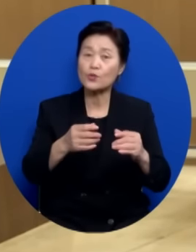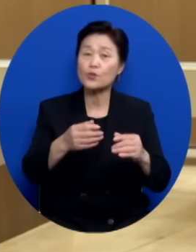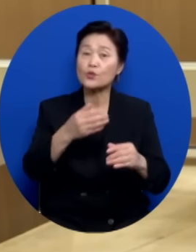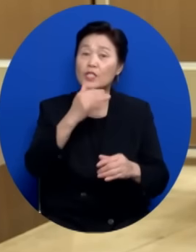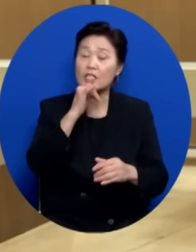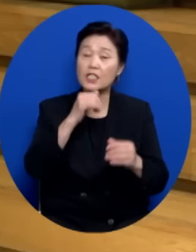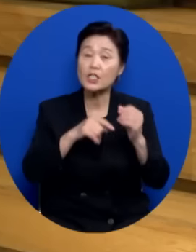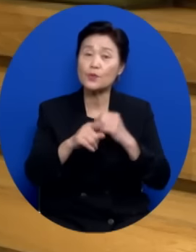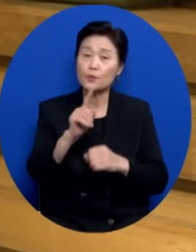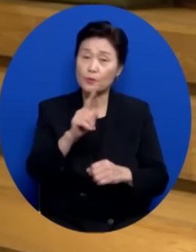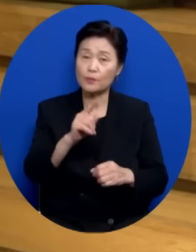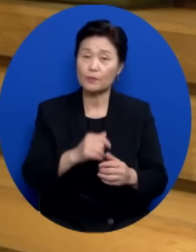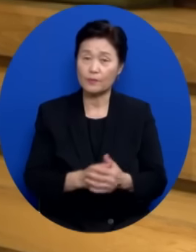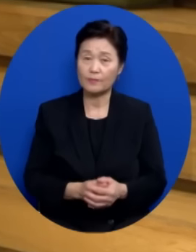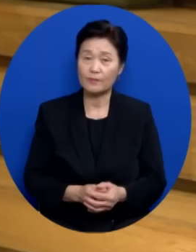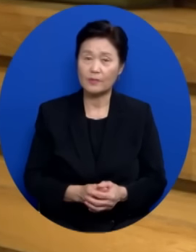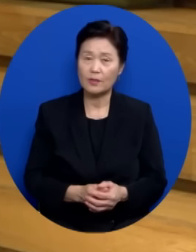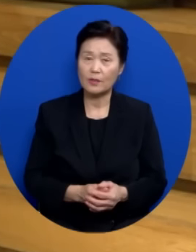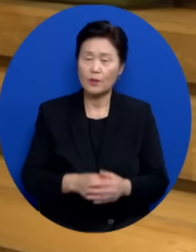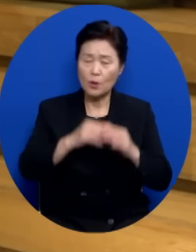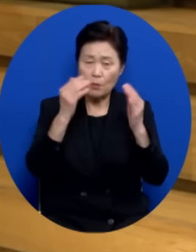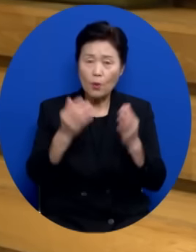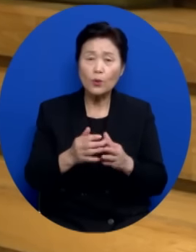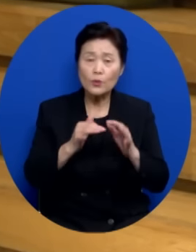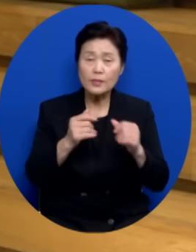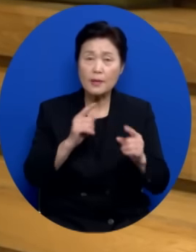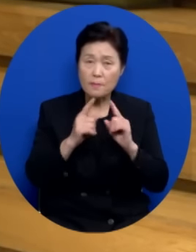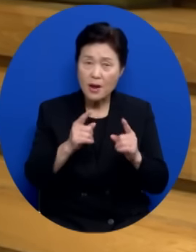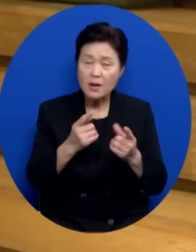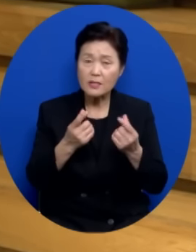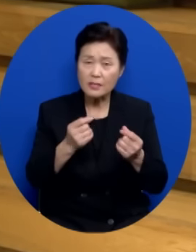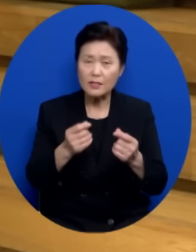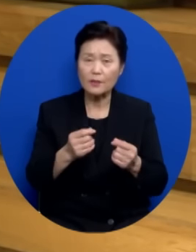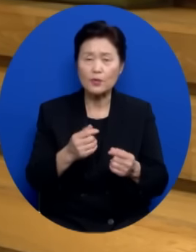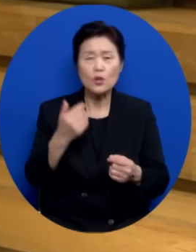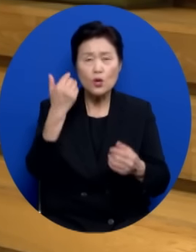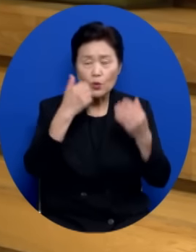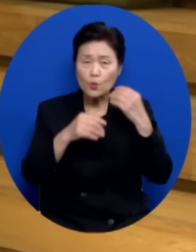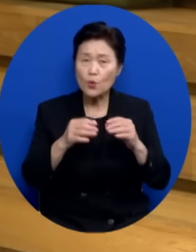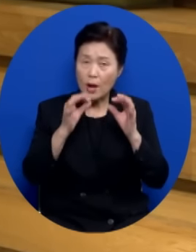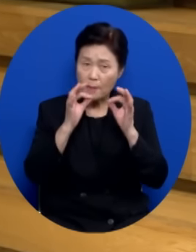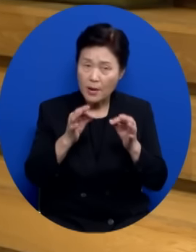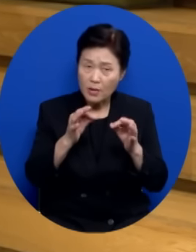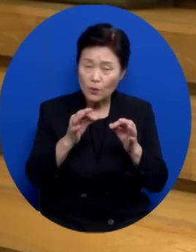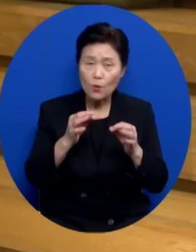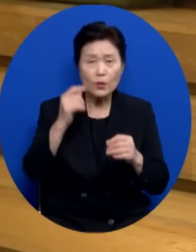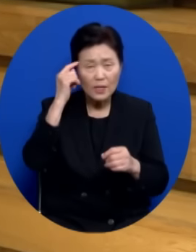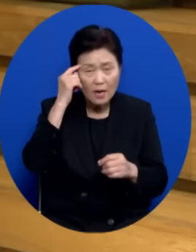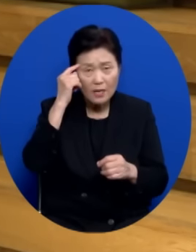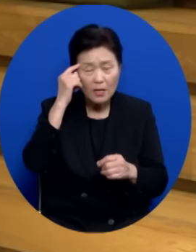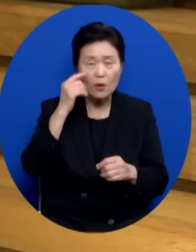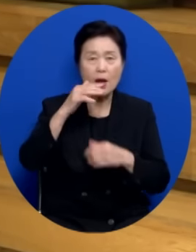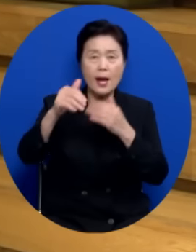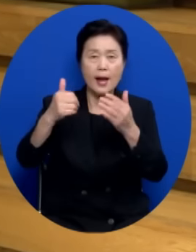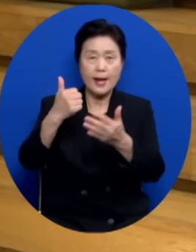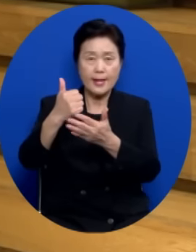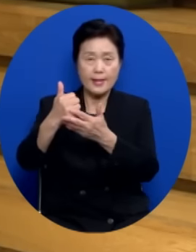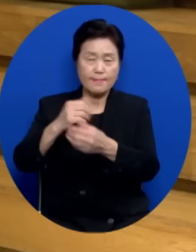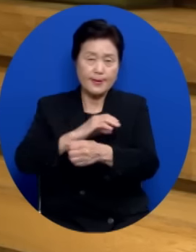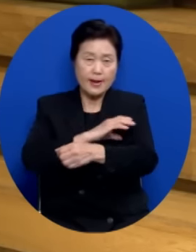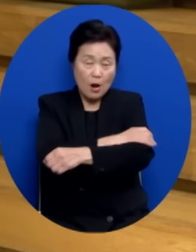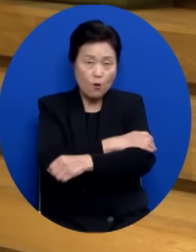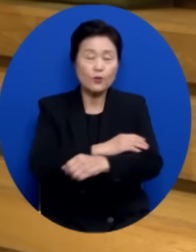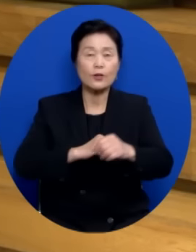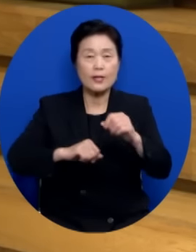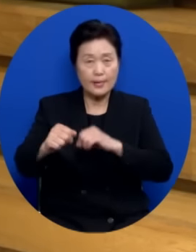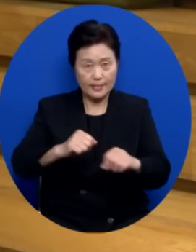무엇이라고 보십니까? 모든 사람이 다 말하는 것처럼 이거는 누가 보더라도 하나님의 강권적인 역사다